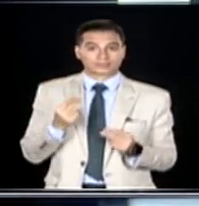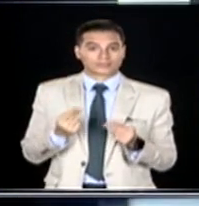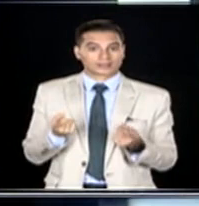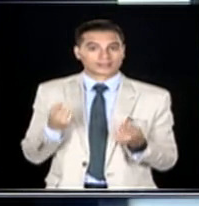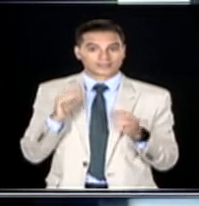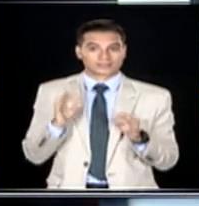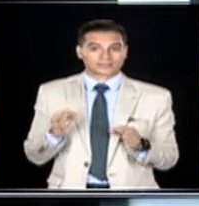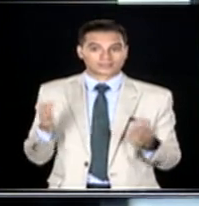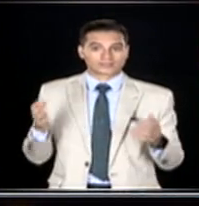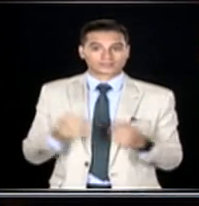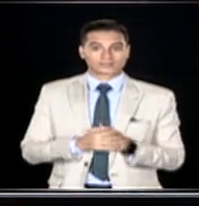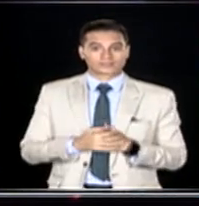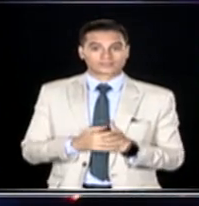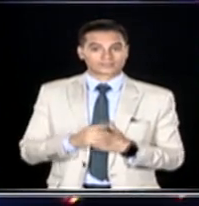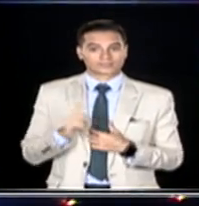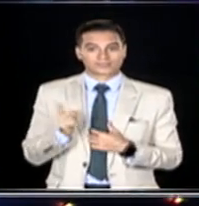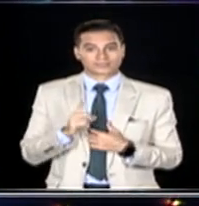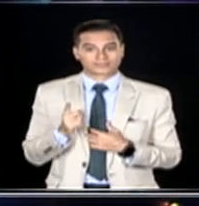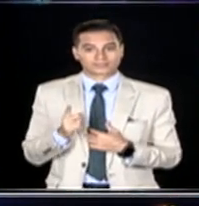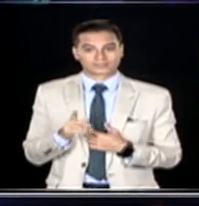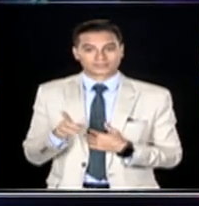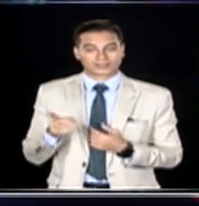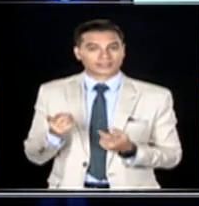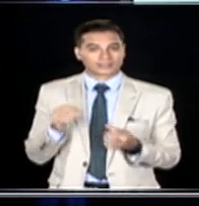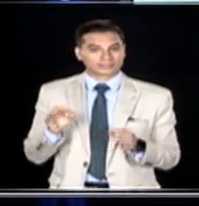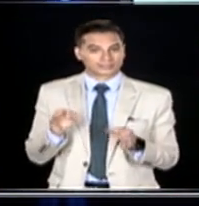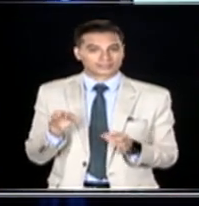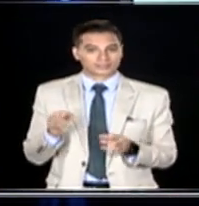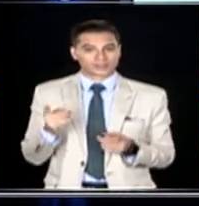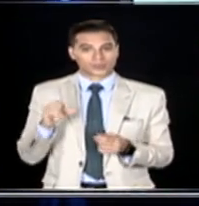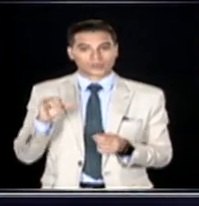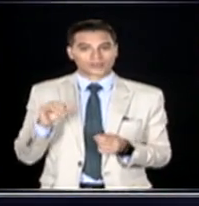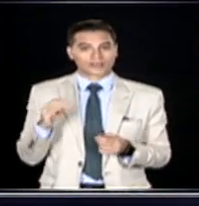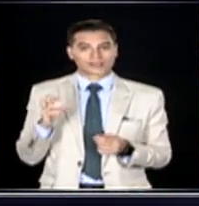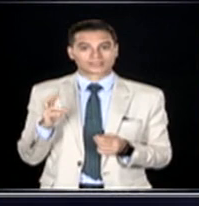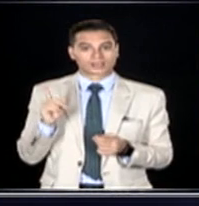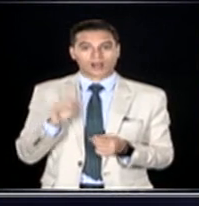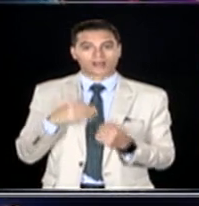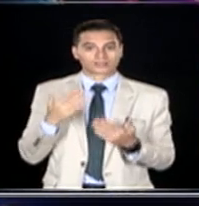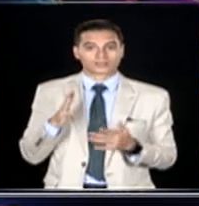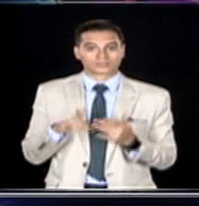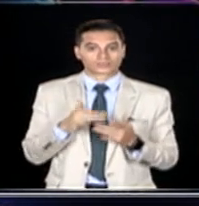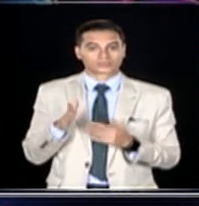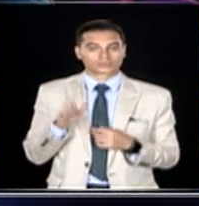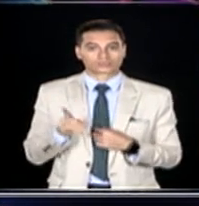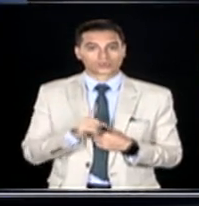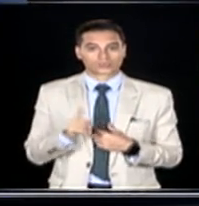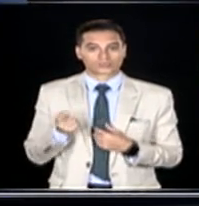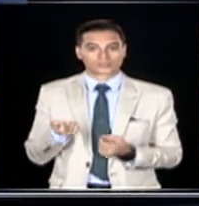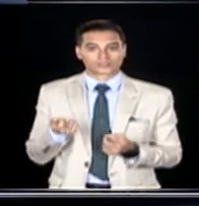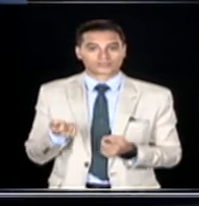عجيبة، مش مضحكة حتى، دي عجيبة. ويجز مش موجود في المسلسل خالص. في